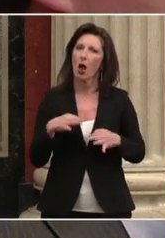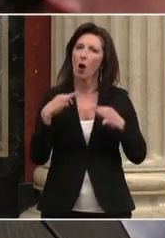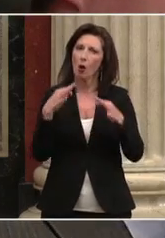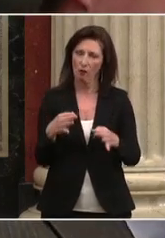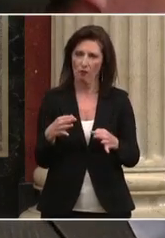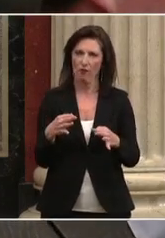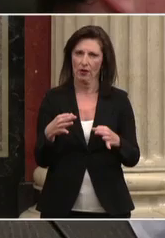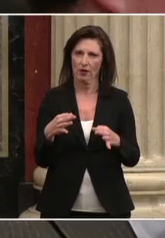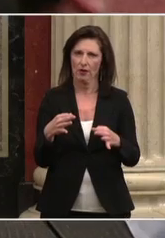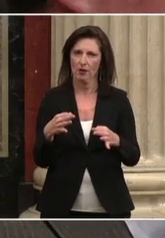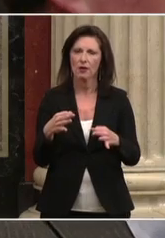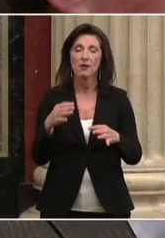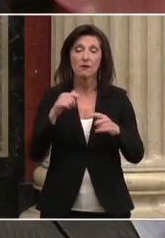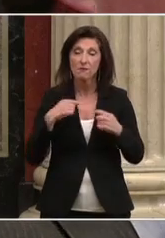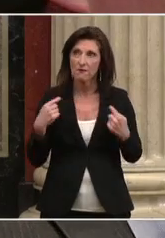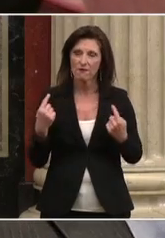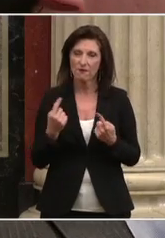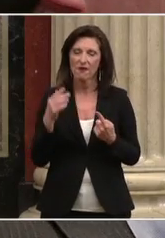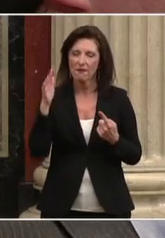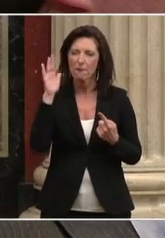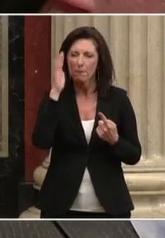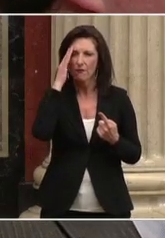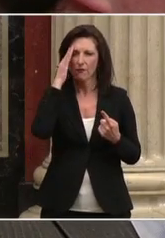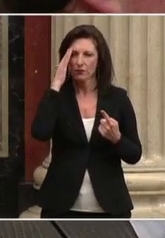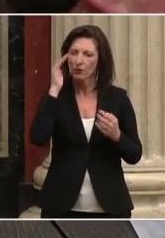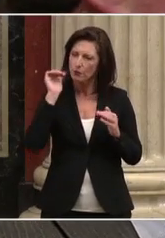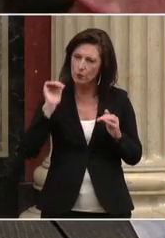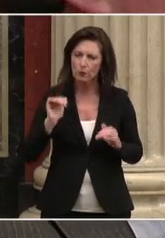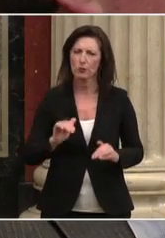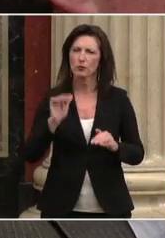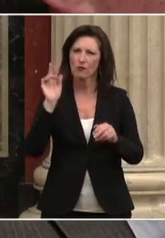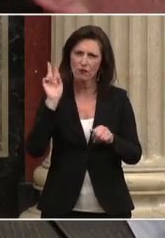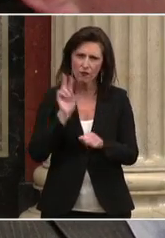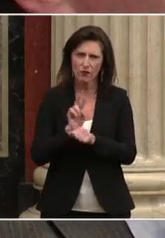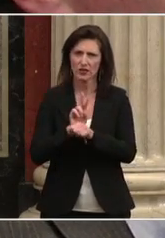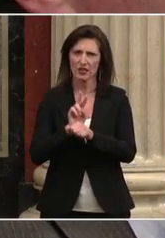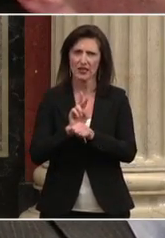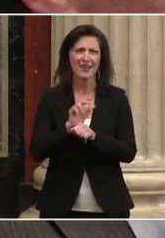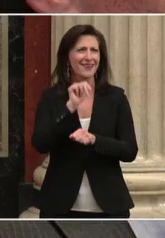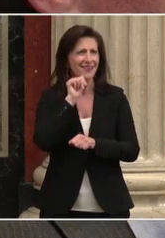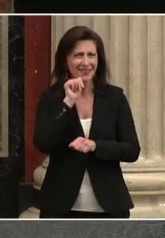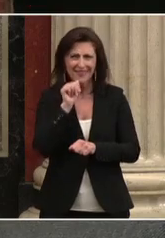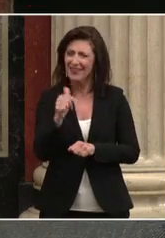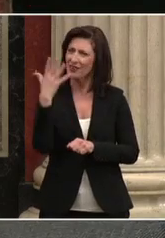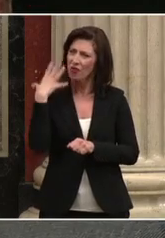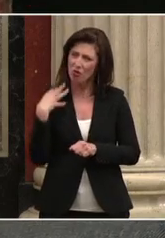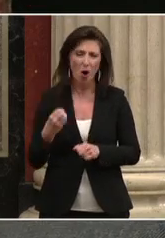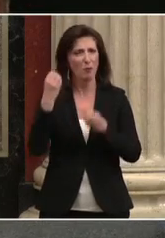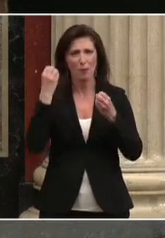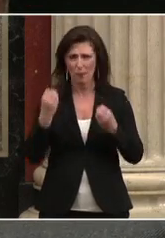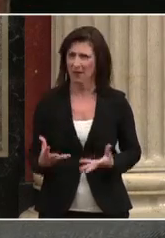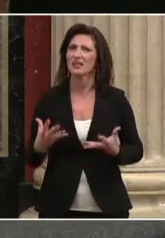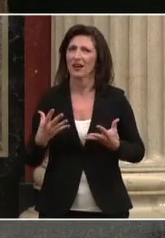wissen, wir müssen aufpassen, dass so etwas nie wieder passiert.